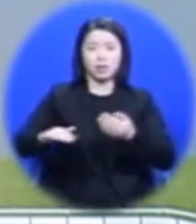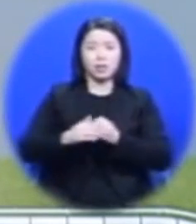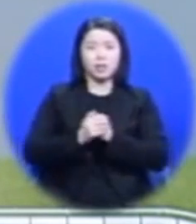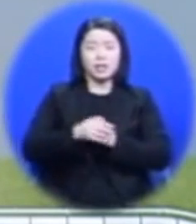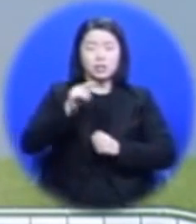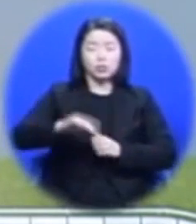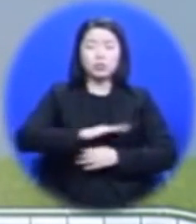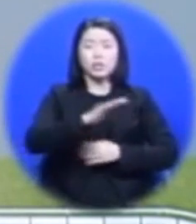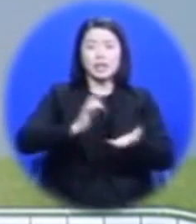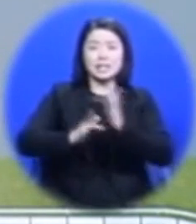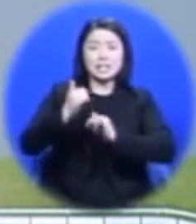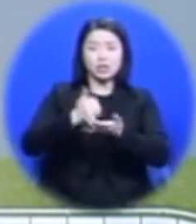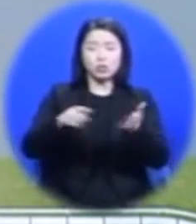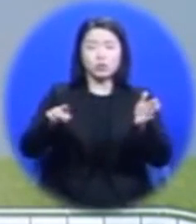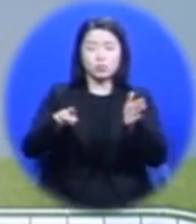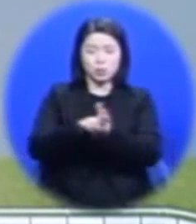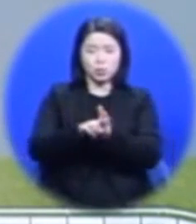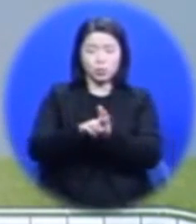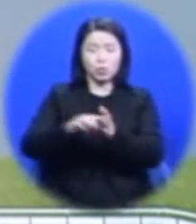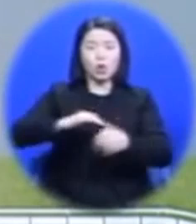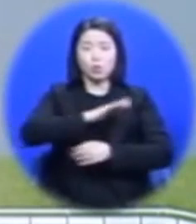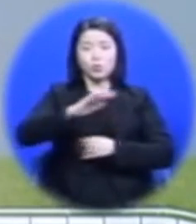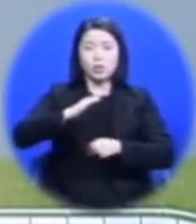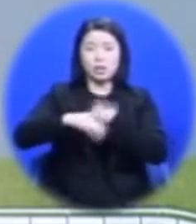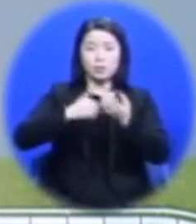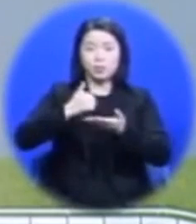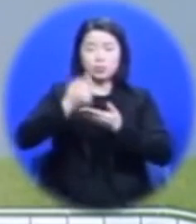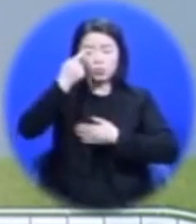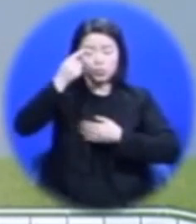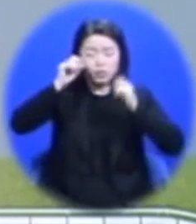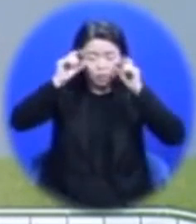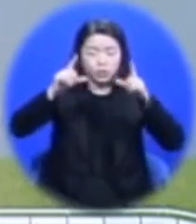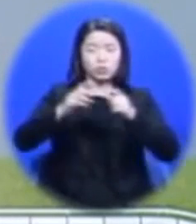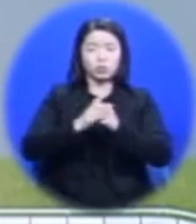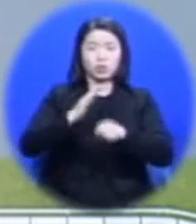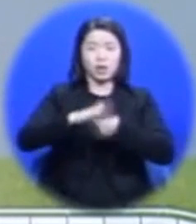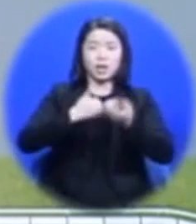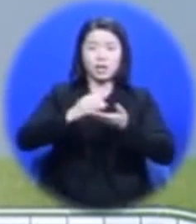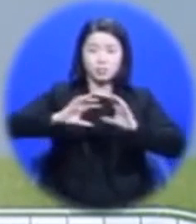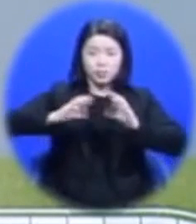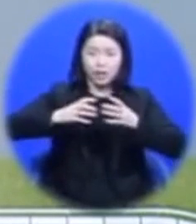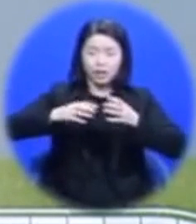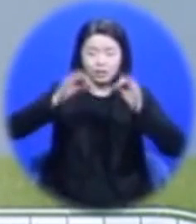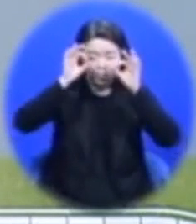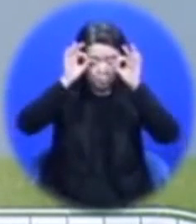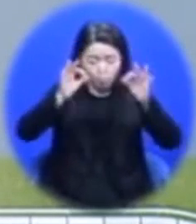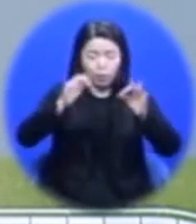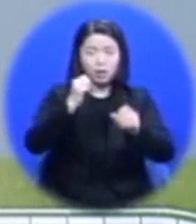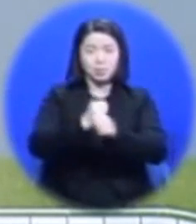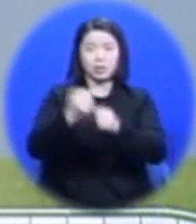예수를 믿고 하나님께서 우리의 눈을 열어주셔서 하나님의 나라를 보게 하십니다.